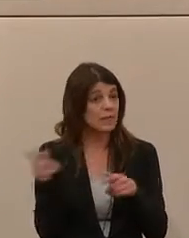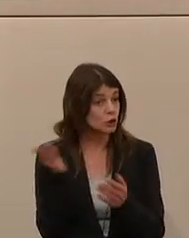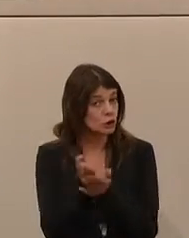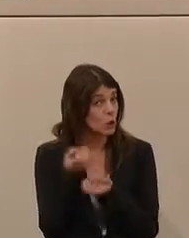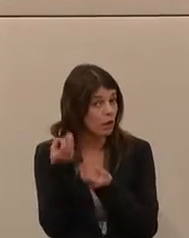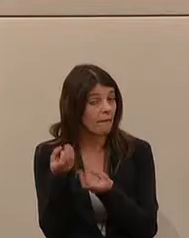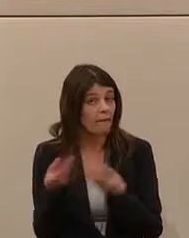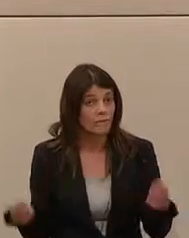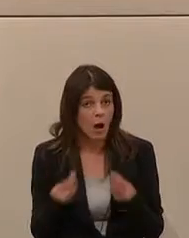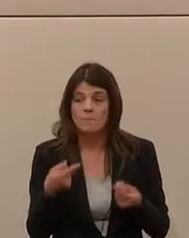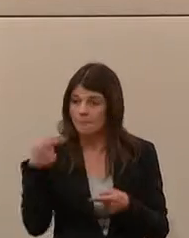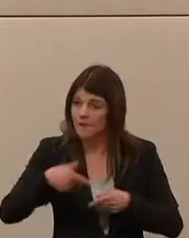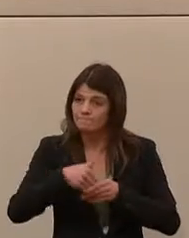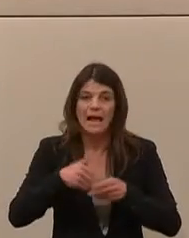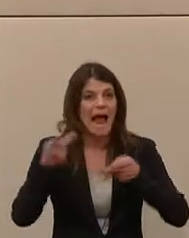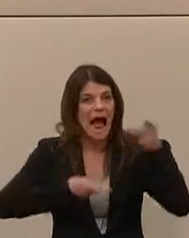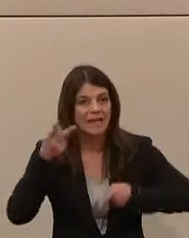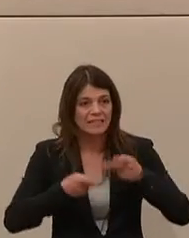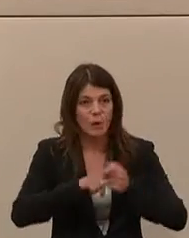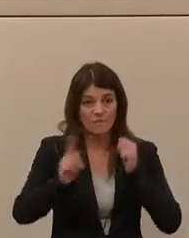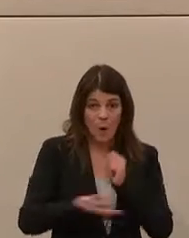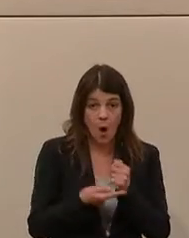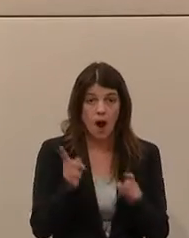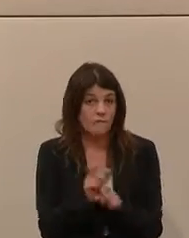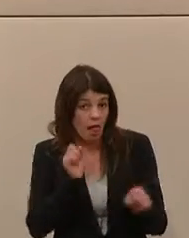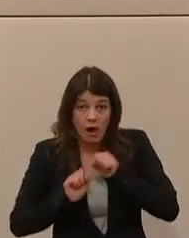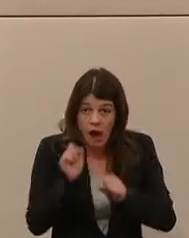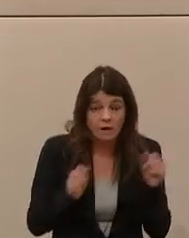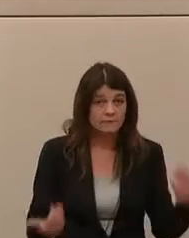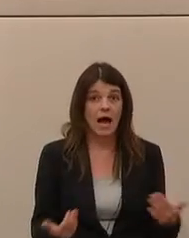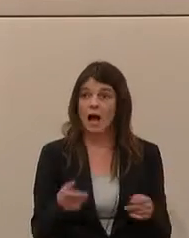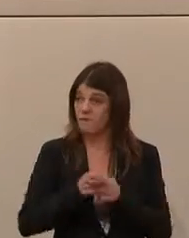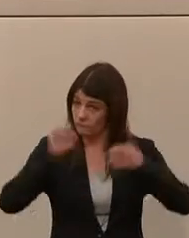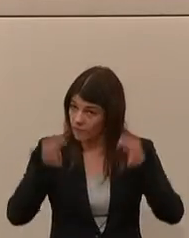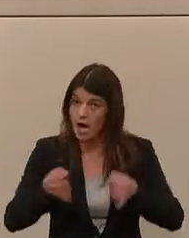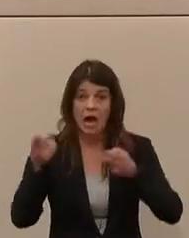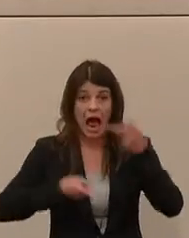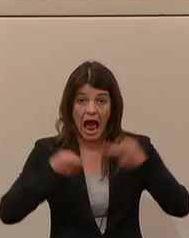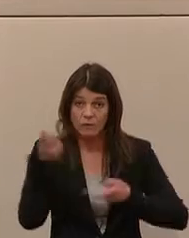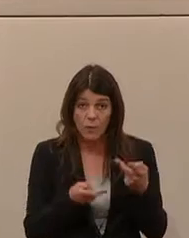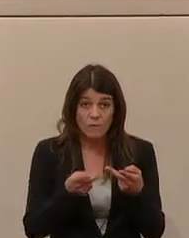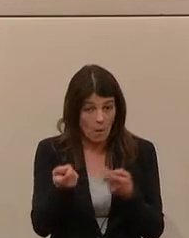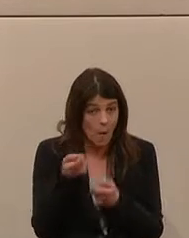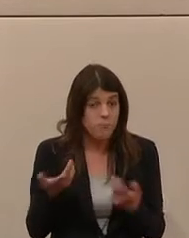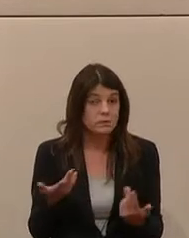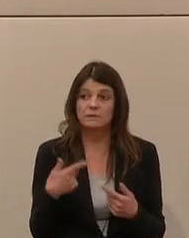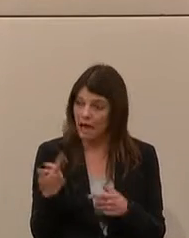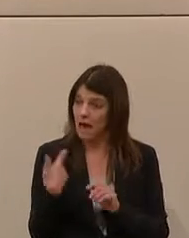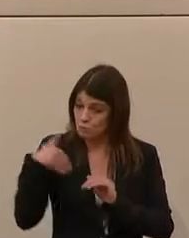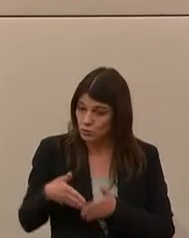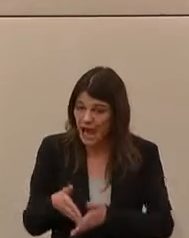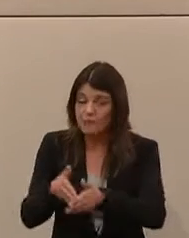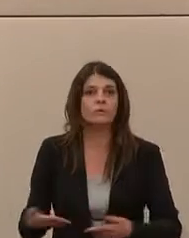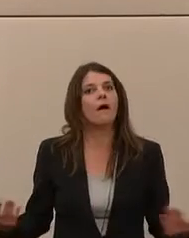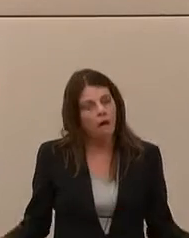erklärt worden, das ist ein Katastrophenfonds, wenn es notwendig ist, wenn eine Katastrophe es notwendig macht, dass wir dort